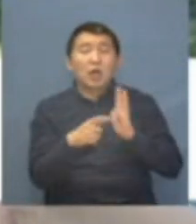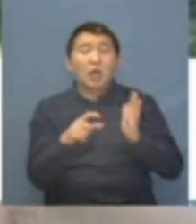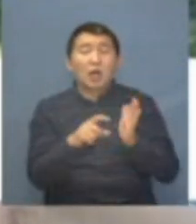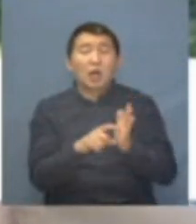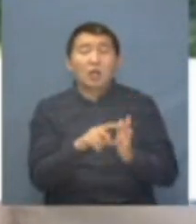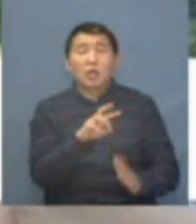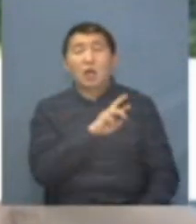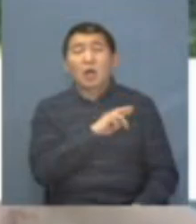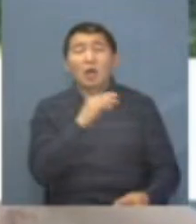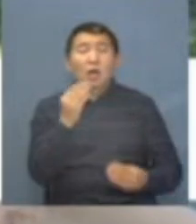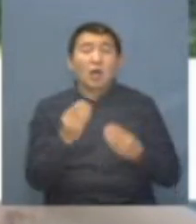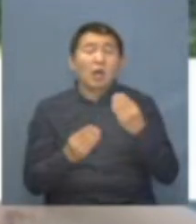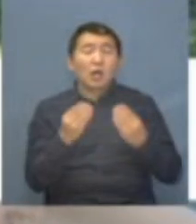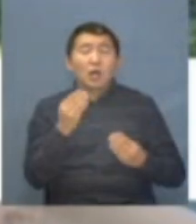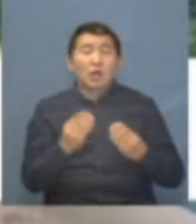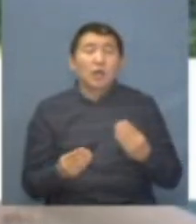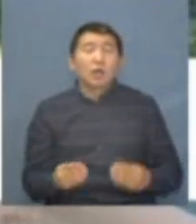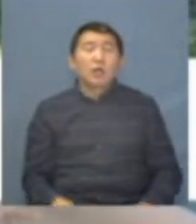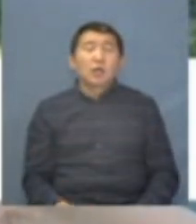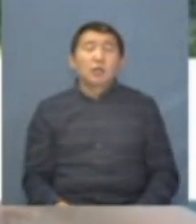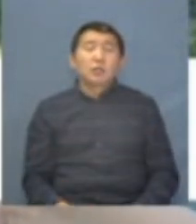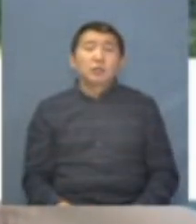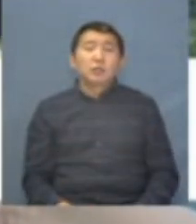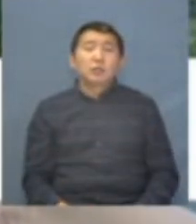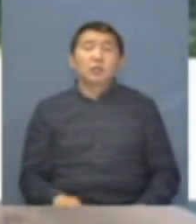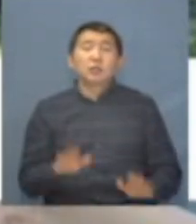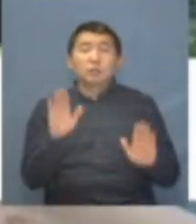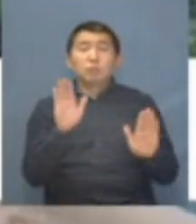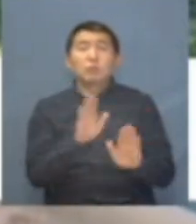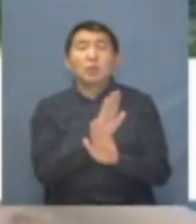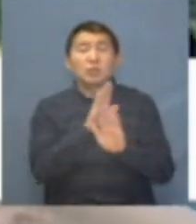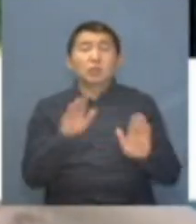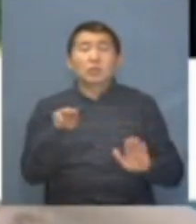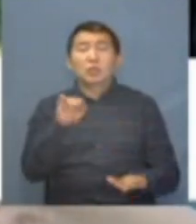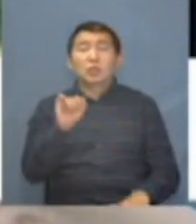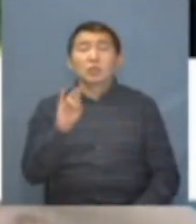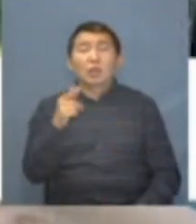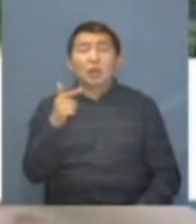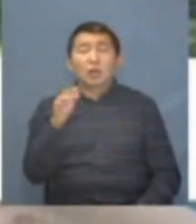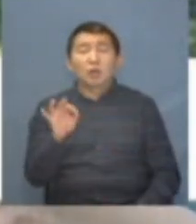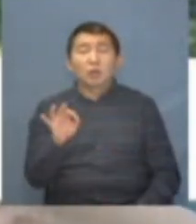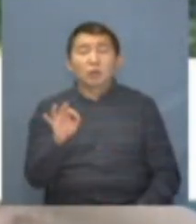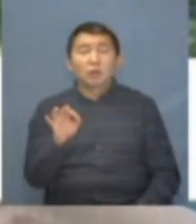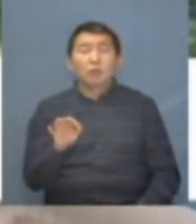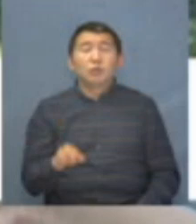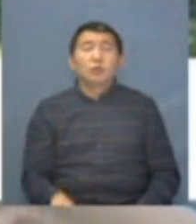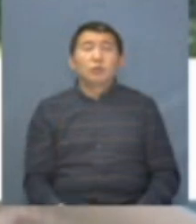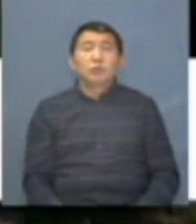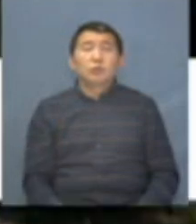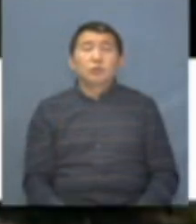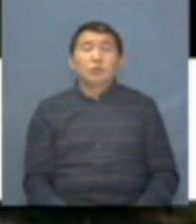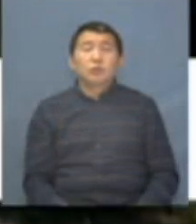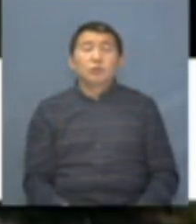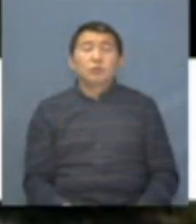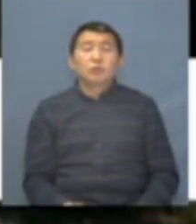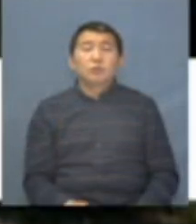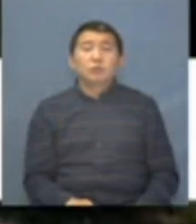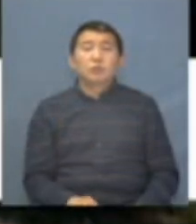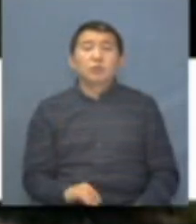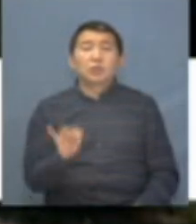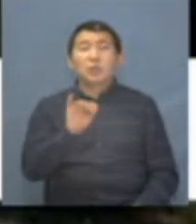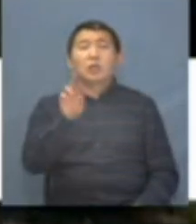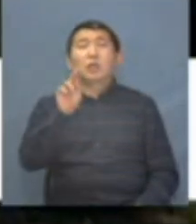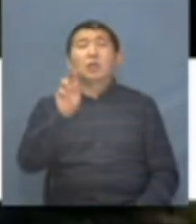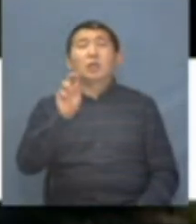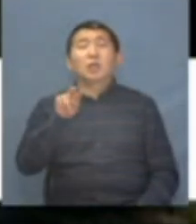играл на саксофоне и на баяне. Я играл песню «Танго» на саксофоне, а на баяне играл песню «Яблочко». Вначале я